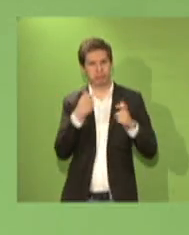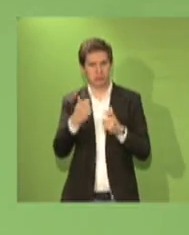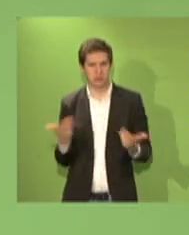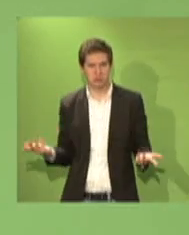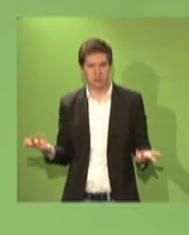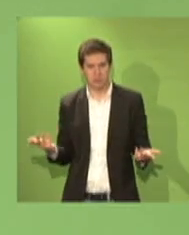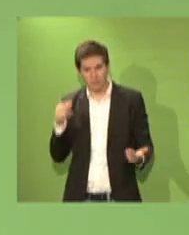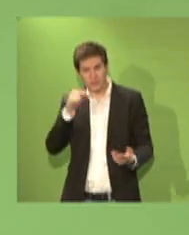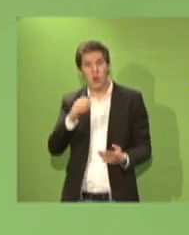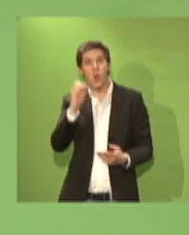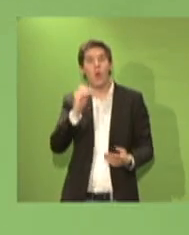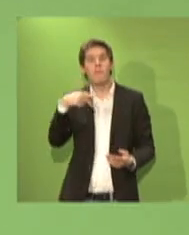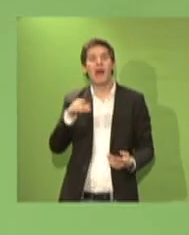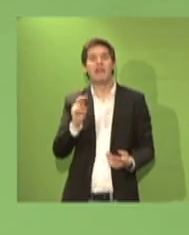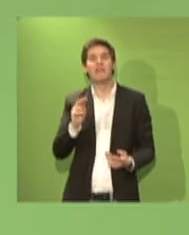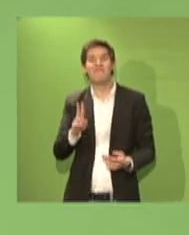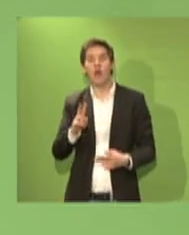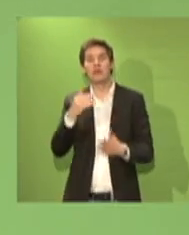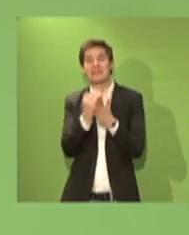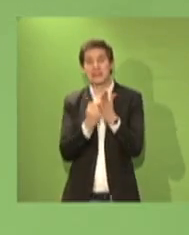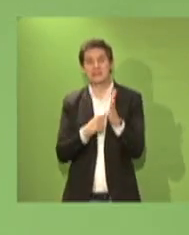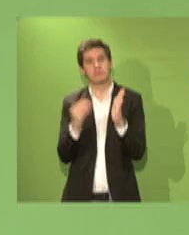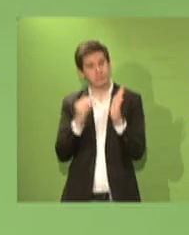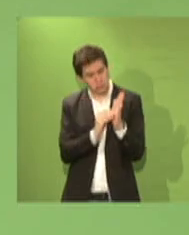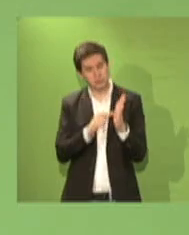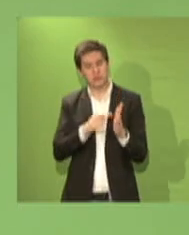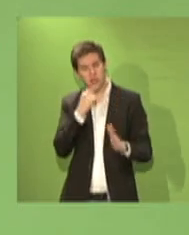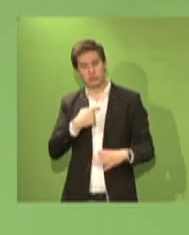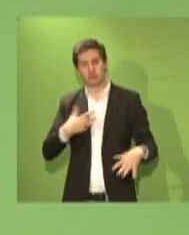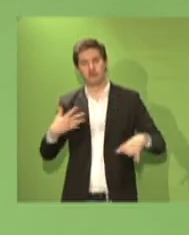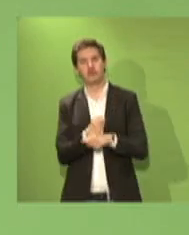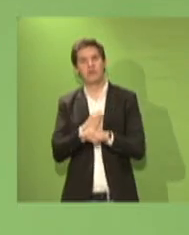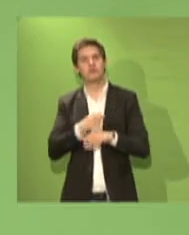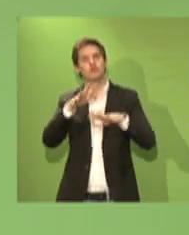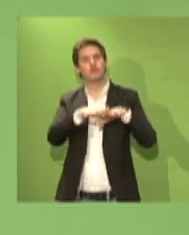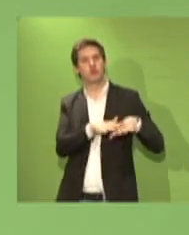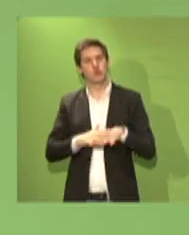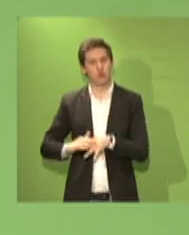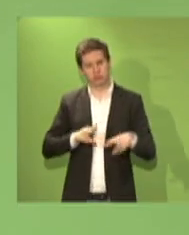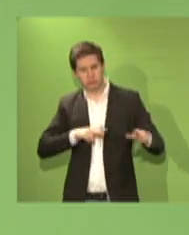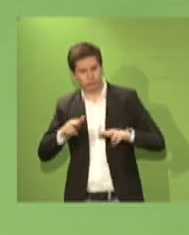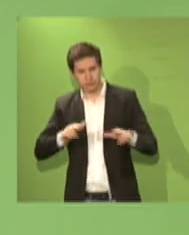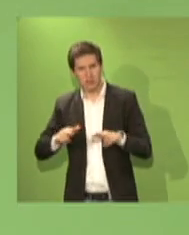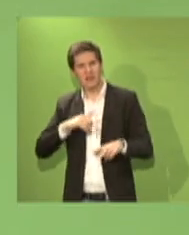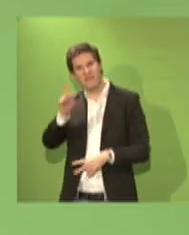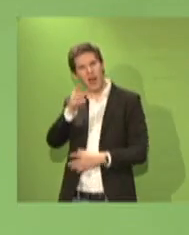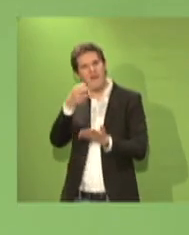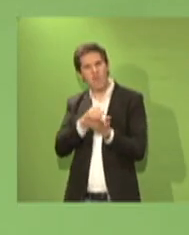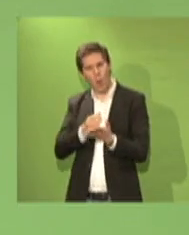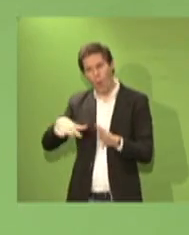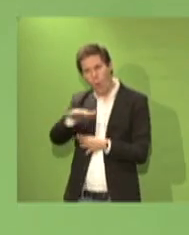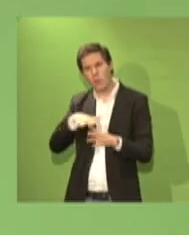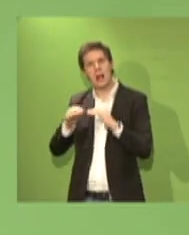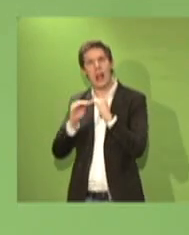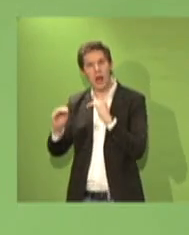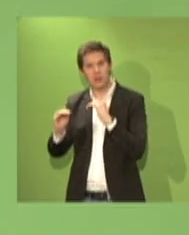des ÖPNV-Gesetzes und seiner Fortschreibung, die Strukturen so zu organisieren, dass die Menschen vor Ort in den ländlichen Räumen